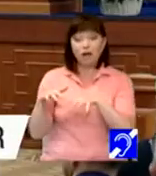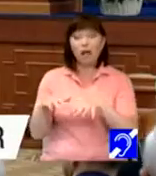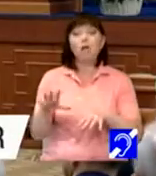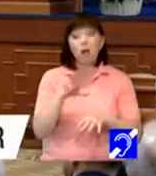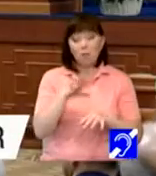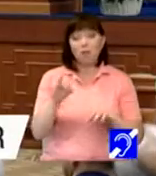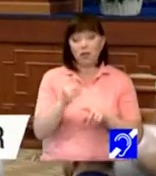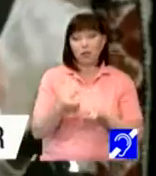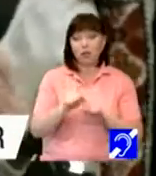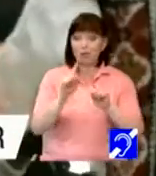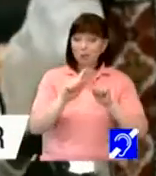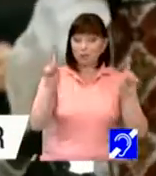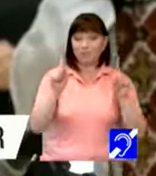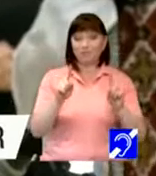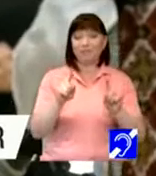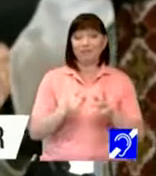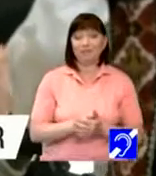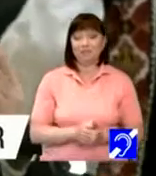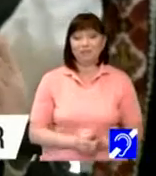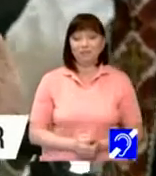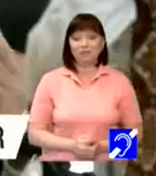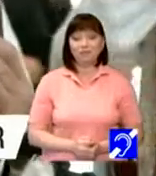și momente inedite.